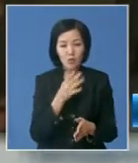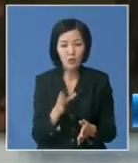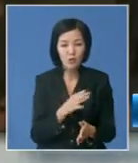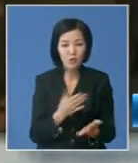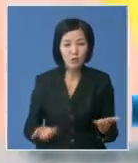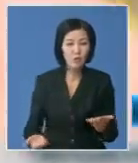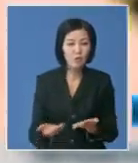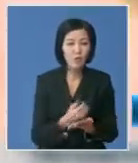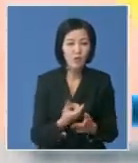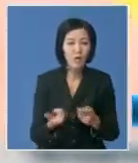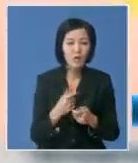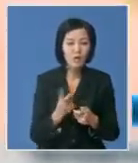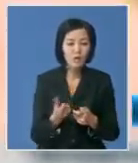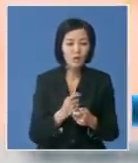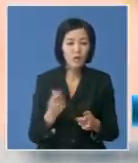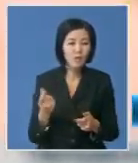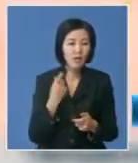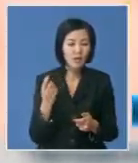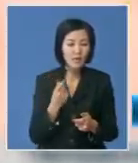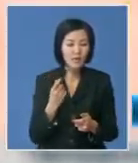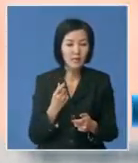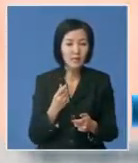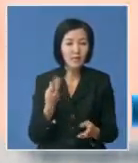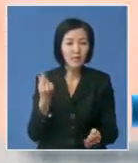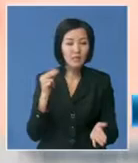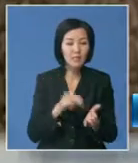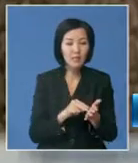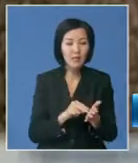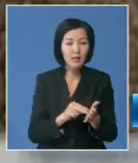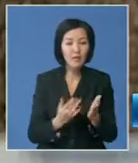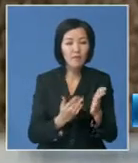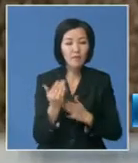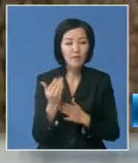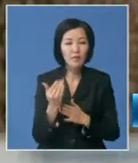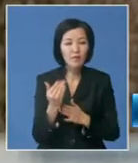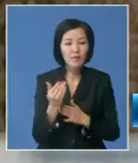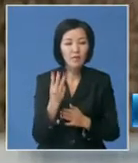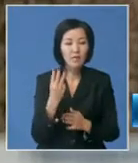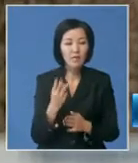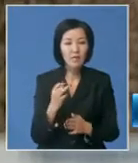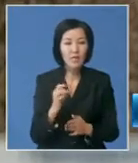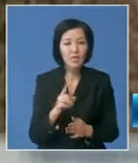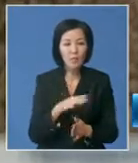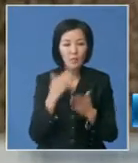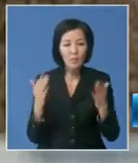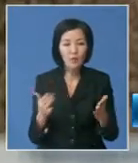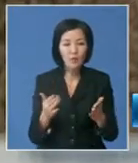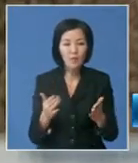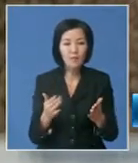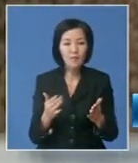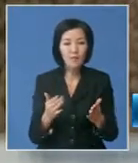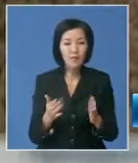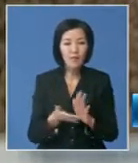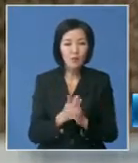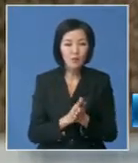большинства в картофеле watch иски хозяйств потому как цена на этот овощ выросла почти на треть по сравнению с прошлым годом однако туго